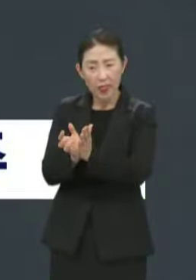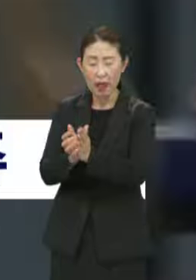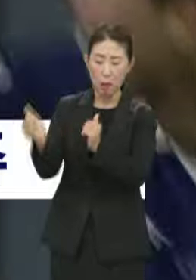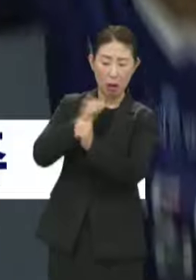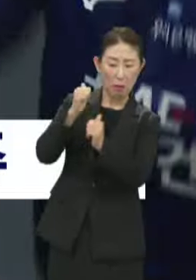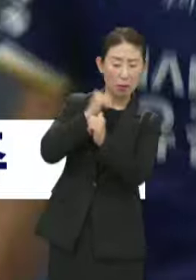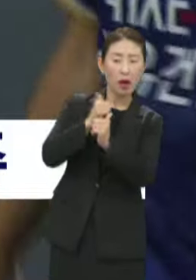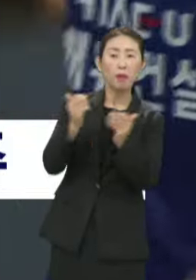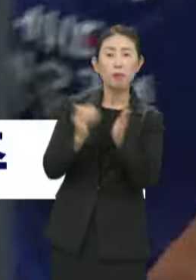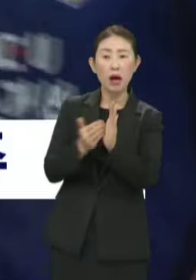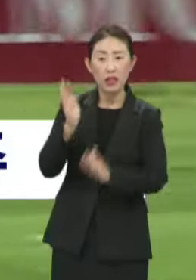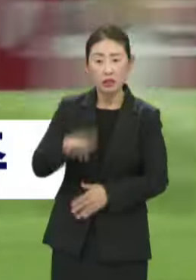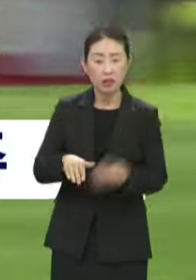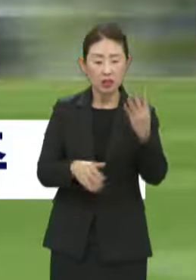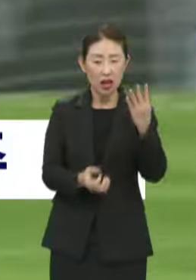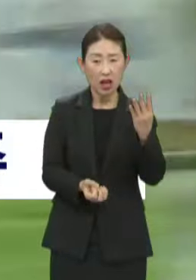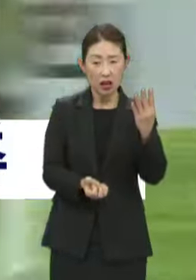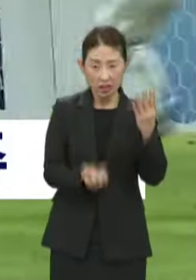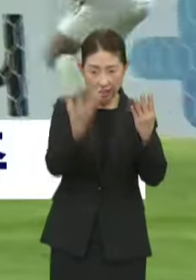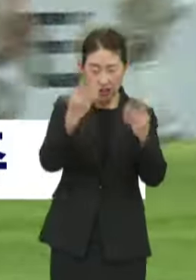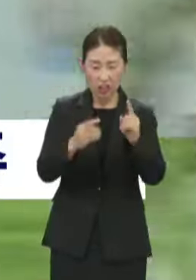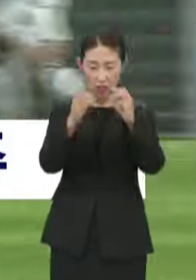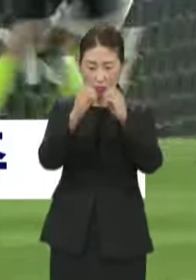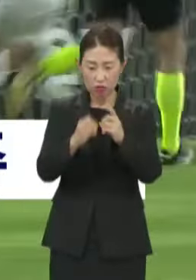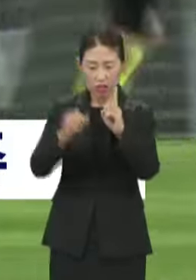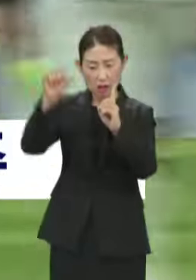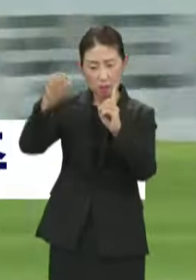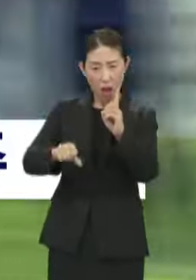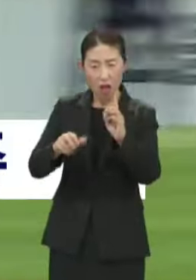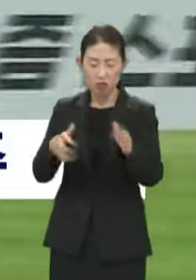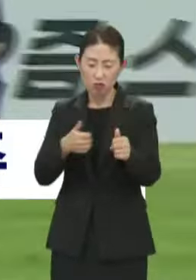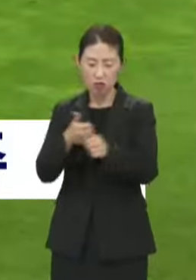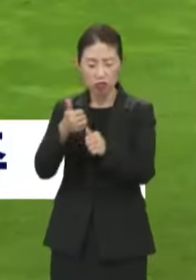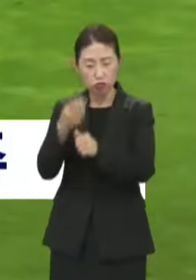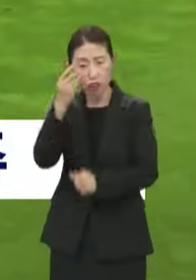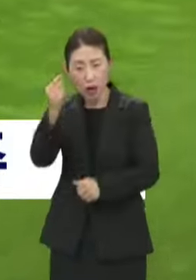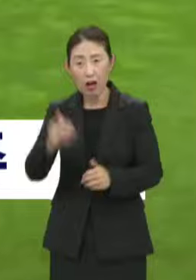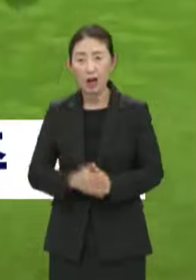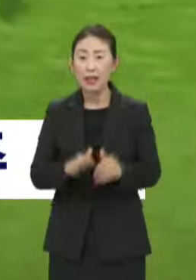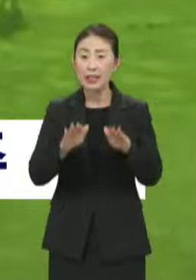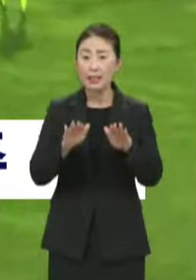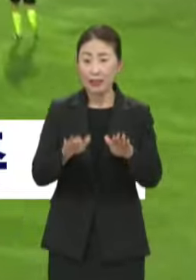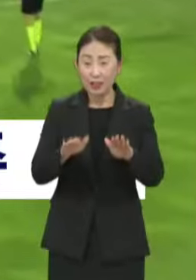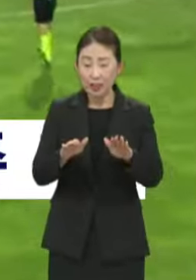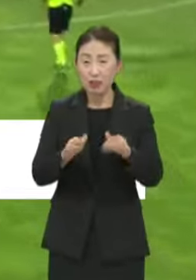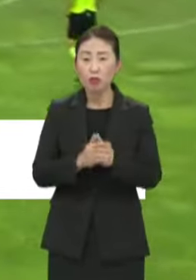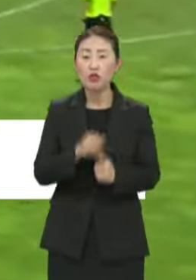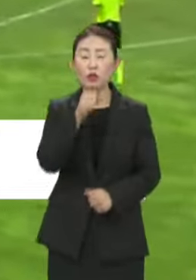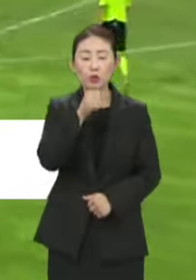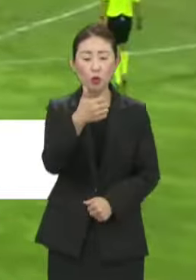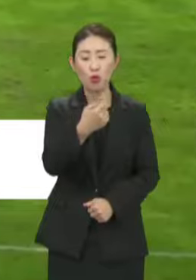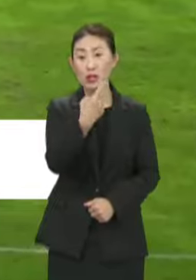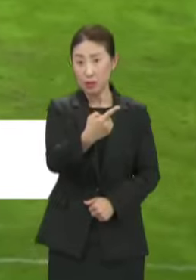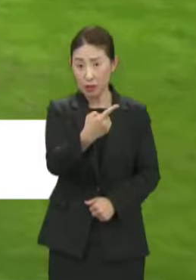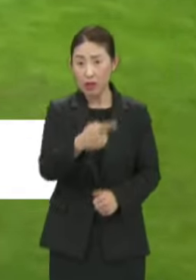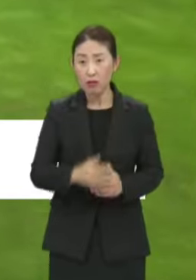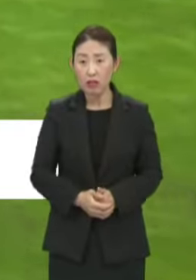했지만 4승 1무 1패로 무서운 상승세를 이어가고 있습니다. 순위도 고공행진, 승점